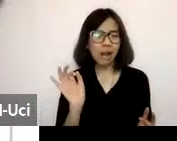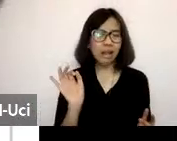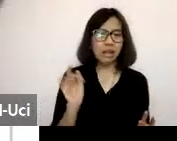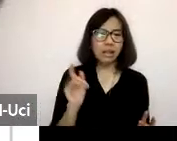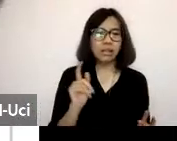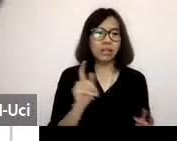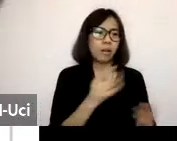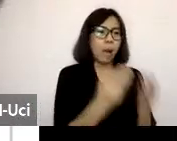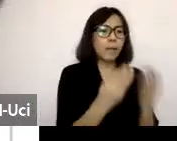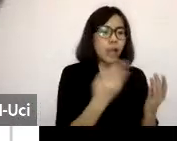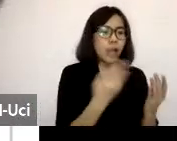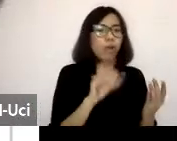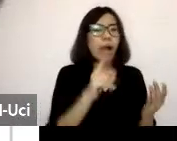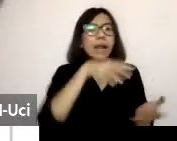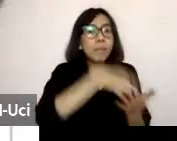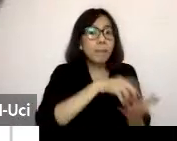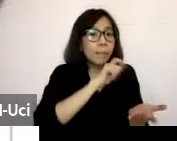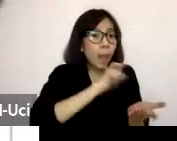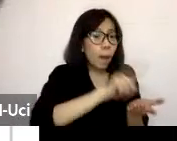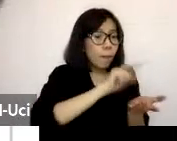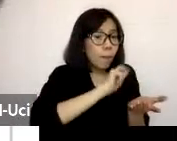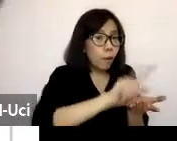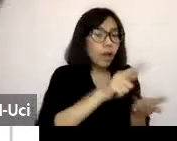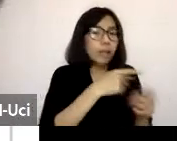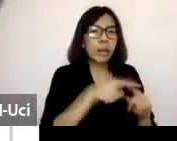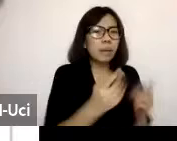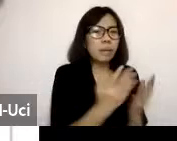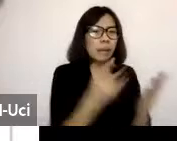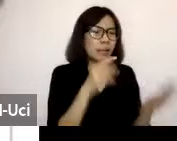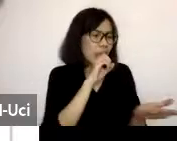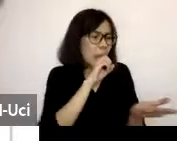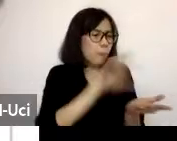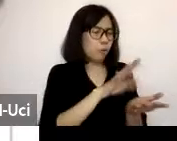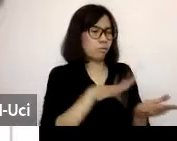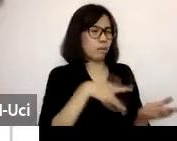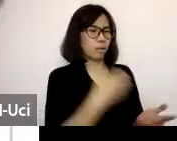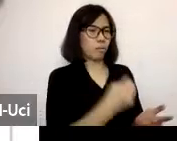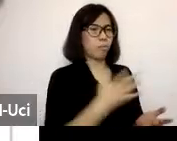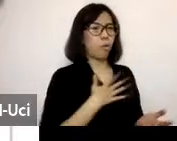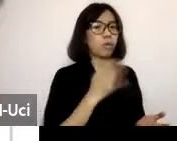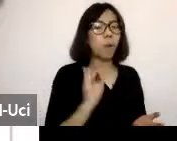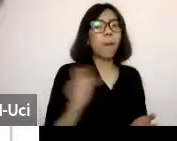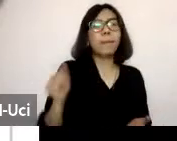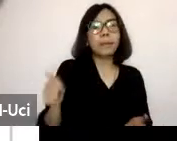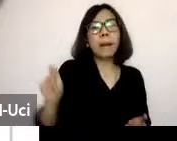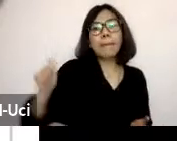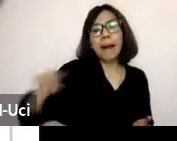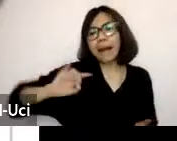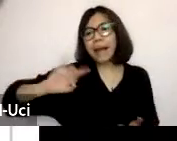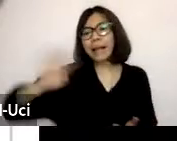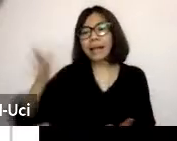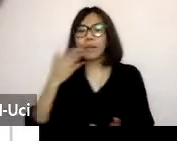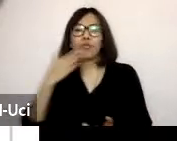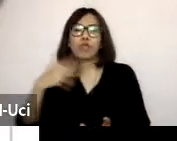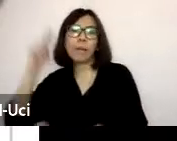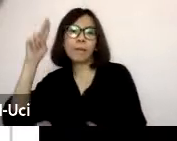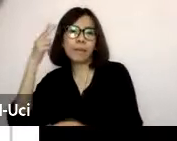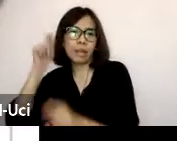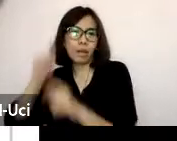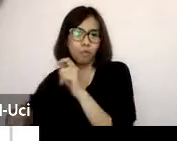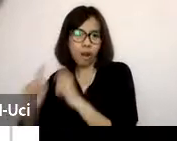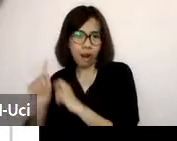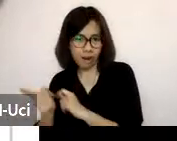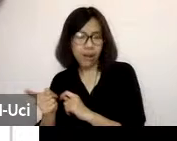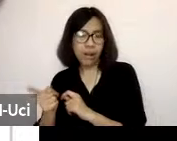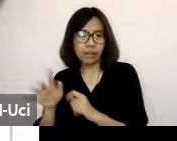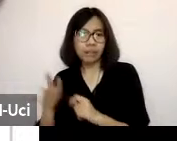jalan oleh platform maka akan masuk ke platform yang di Gagas oleh pemerintah itu saja dari paparan